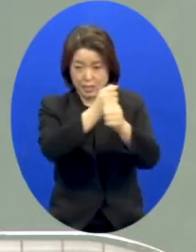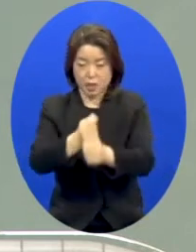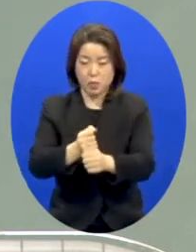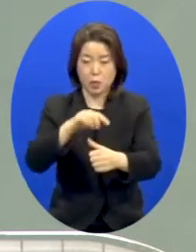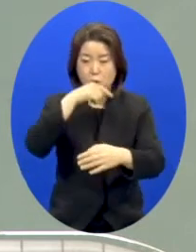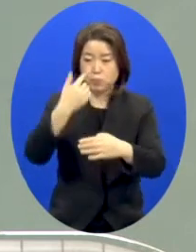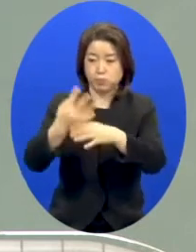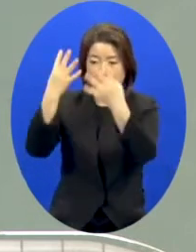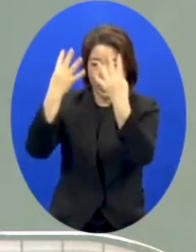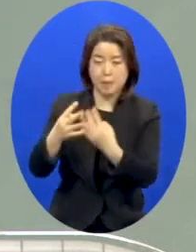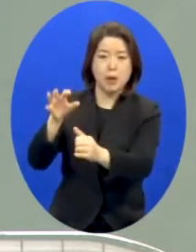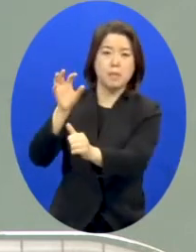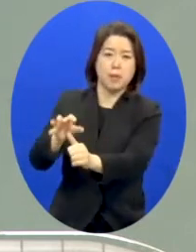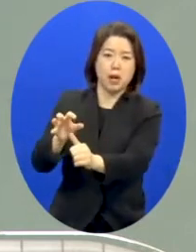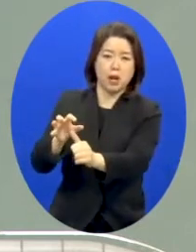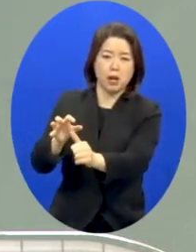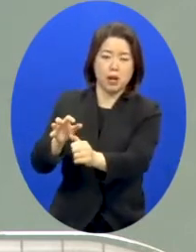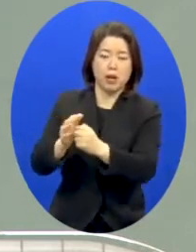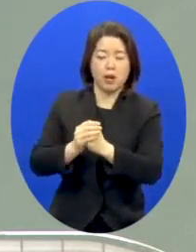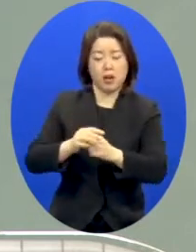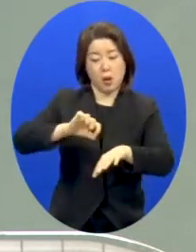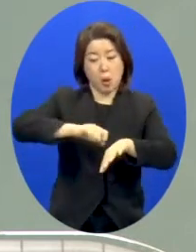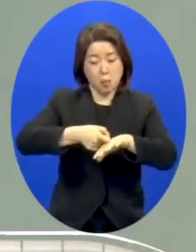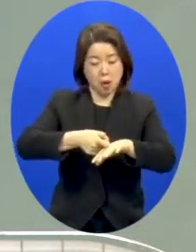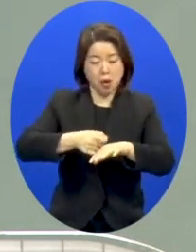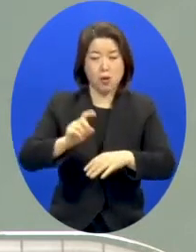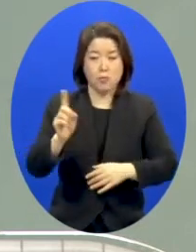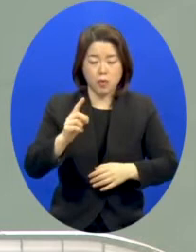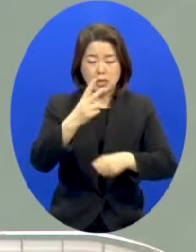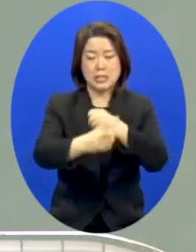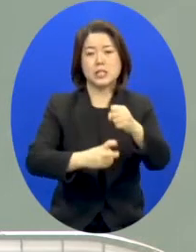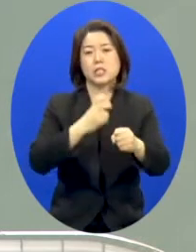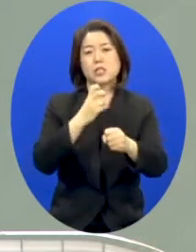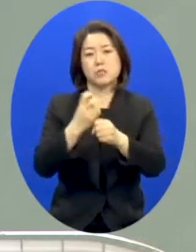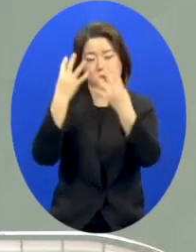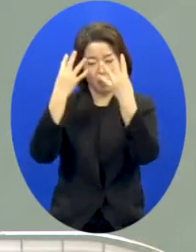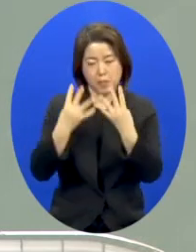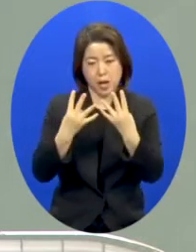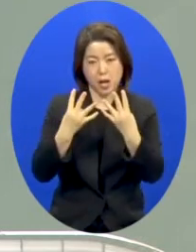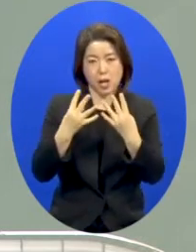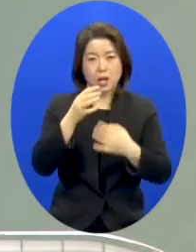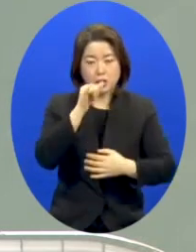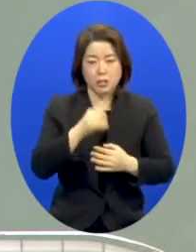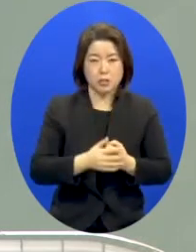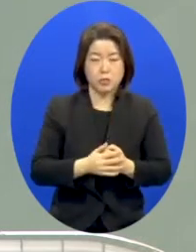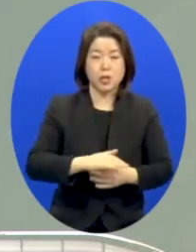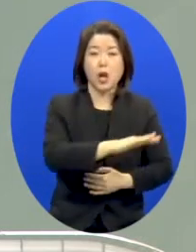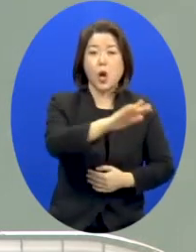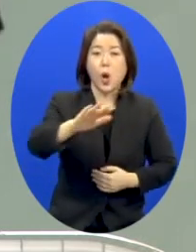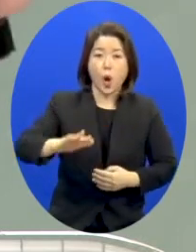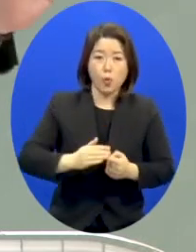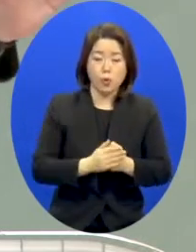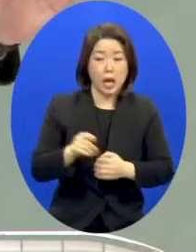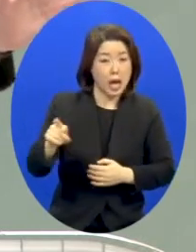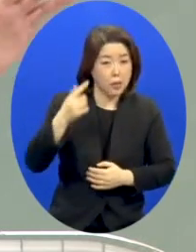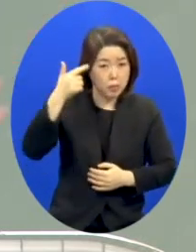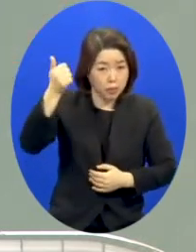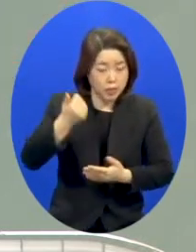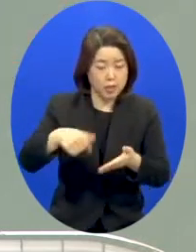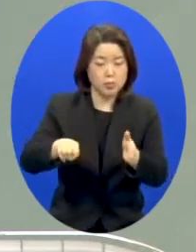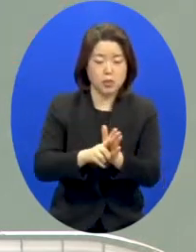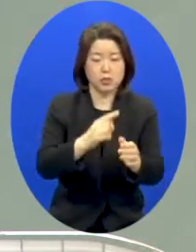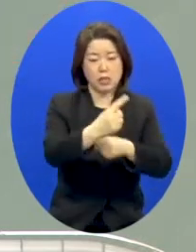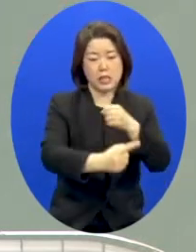20년이 넘는 형을 살아야 되는 지경이 되었습니다 우리가 그 목사님을 위해서 일 년 10개월 동안